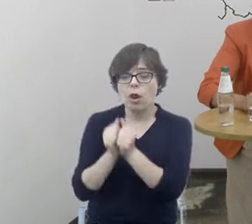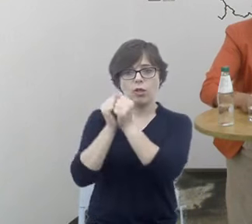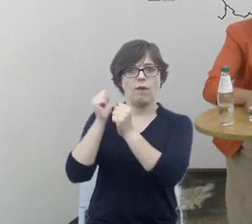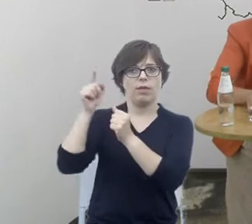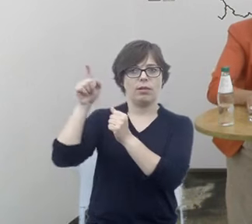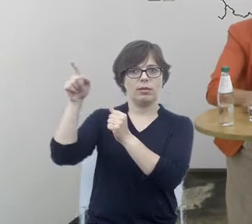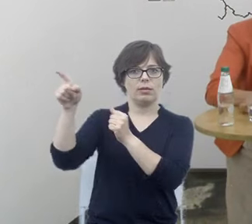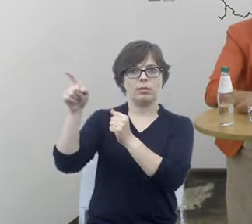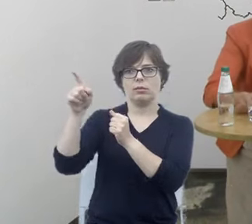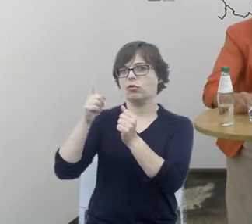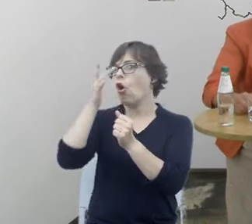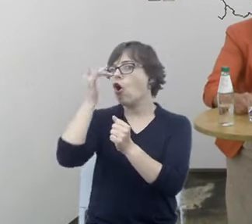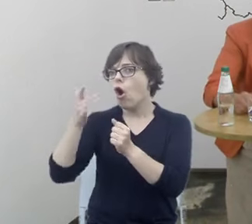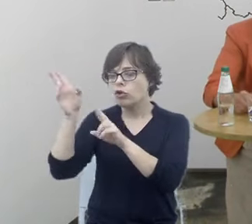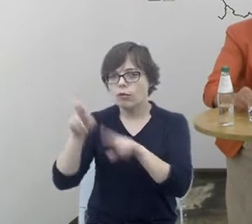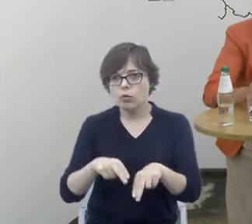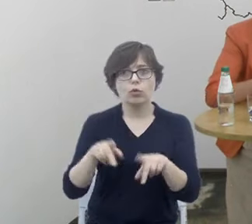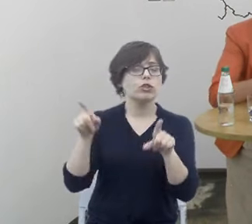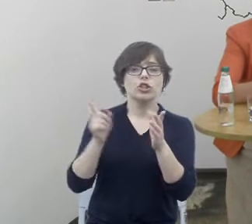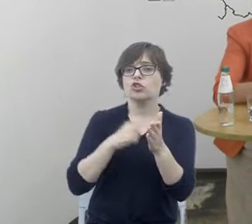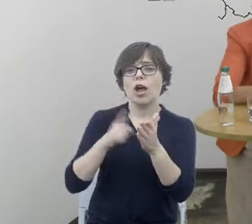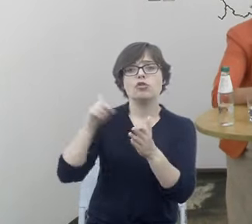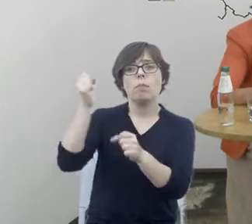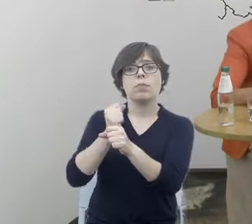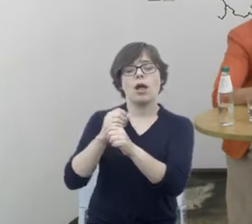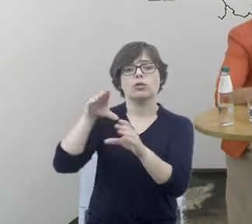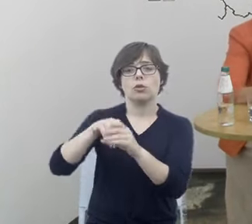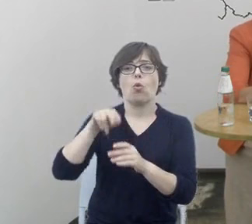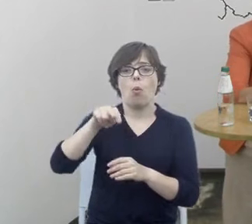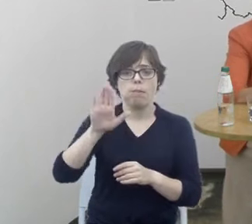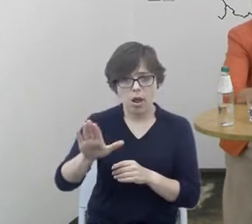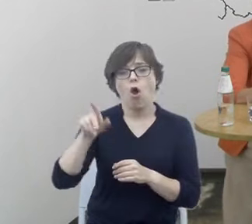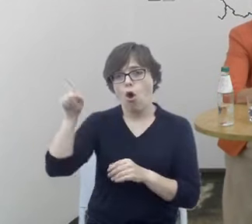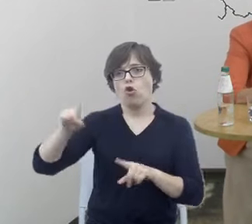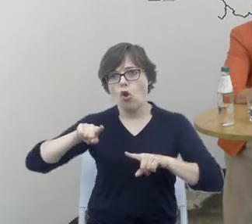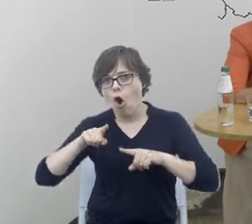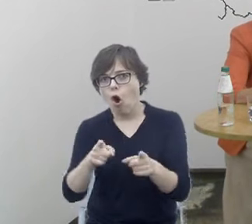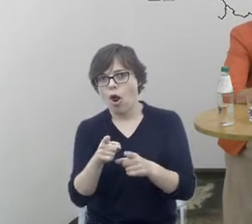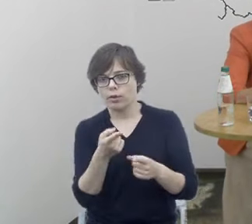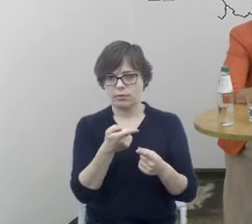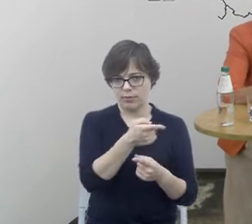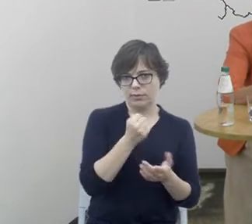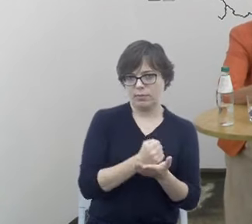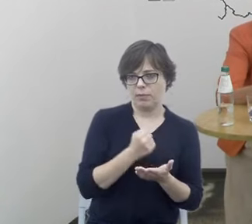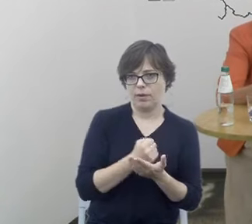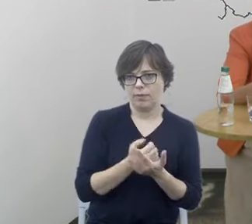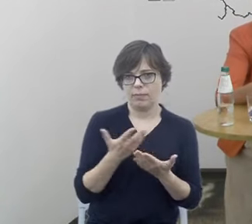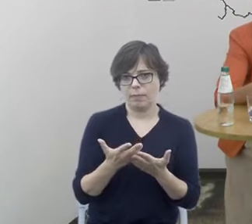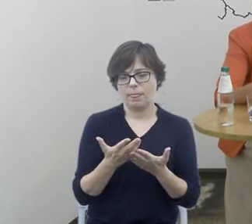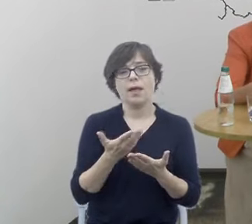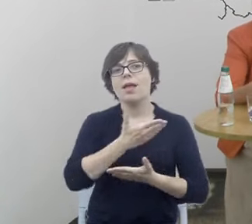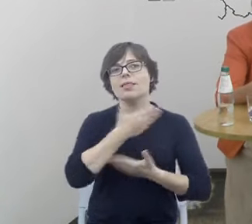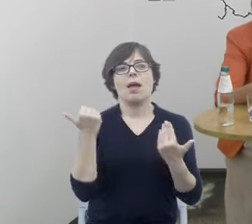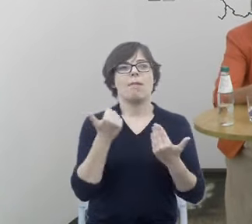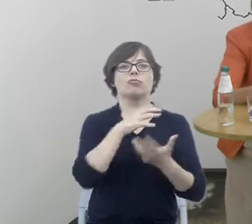często pracownicy aparatu bezpieczeństwa organizowali te sprawy. No, rzeczywistość nigdy nie jest